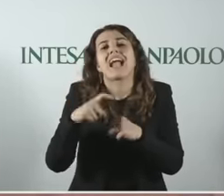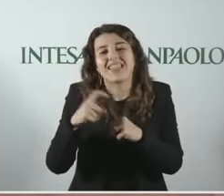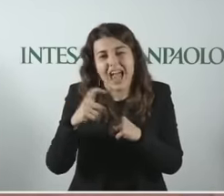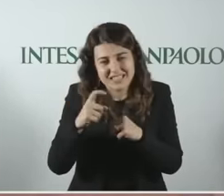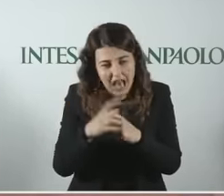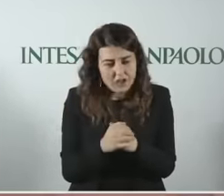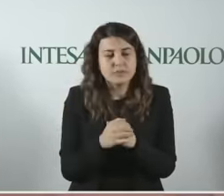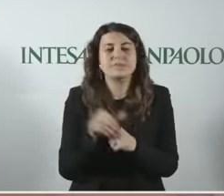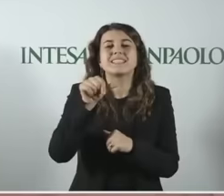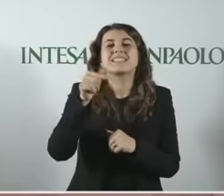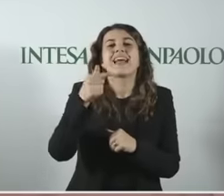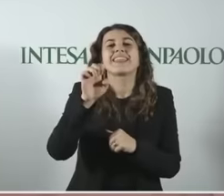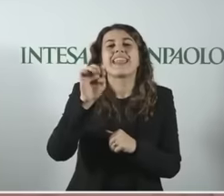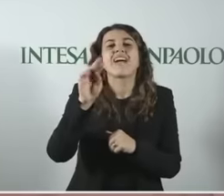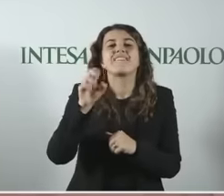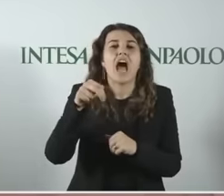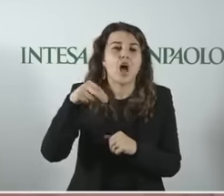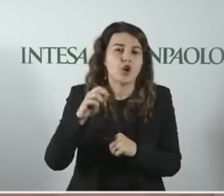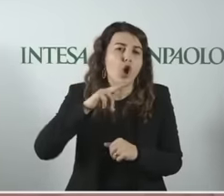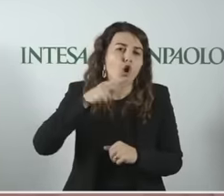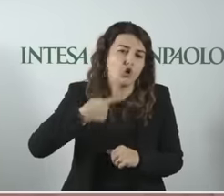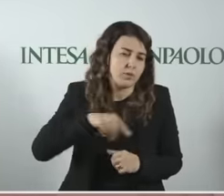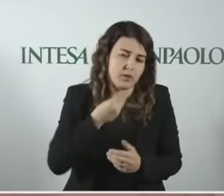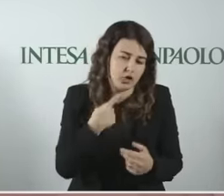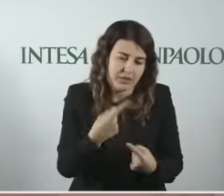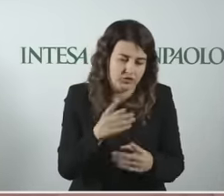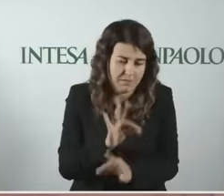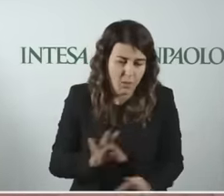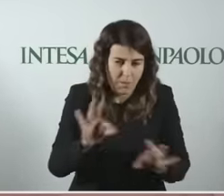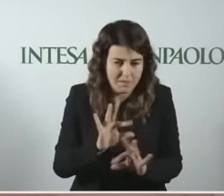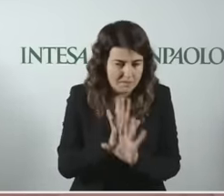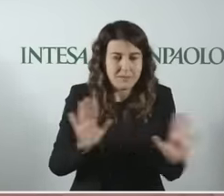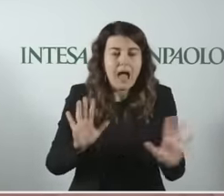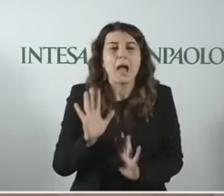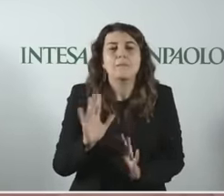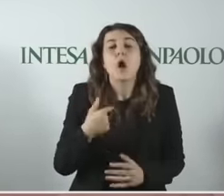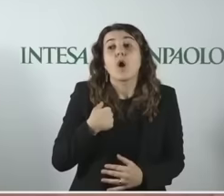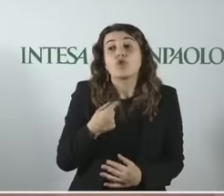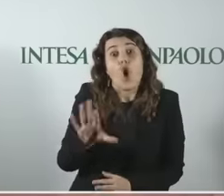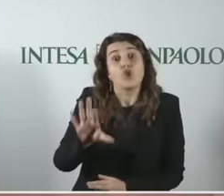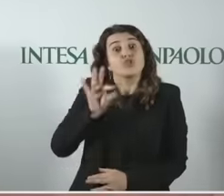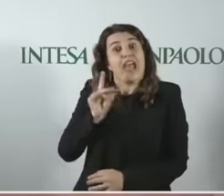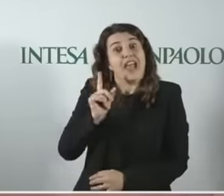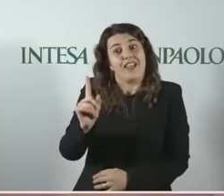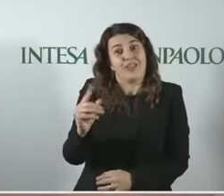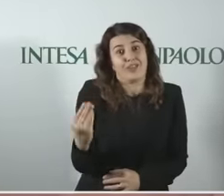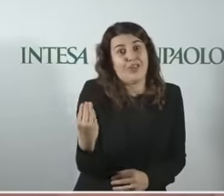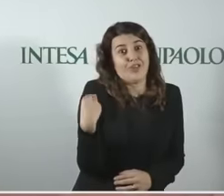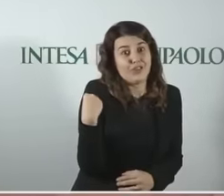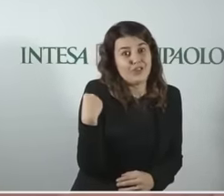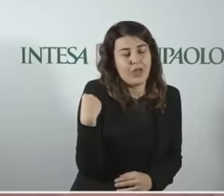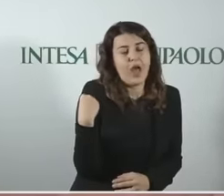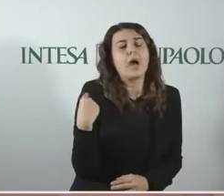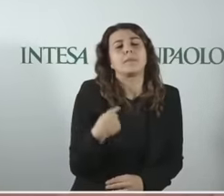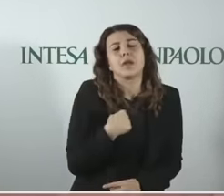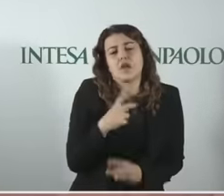Stefano cognomi noi per convenzione non li indichiamo mai ma dopo aver ricevuto e scelto la sua domanda abbiamo fatto qualche